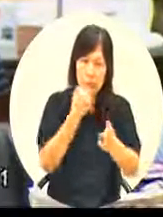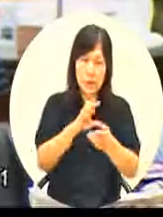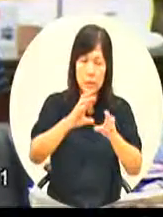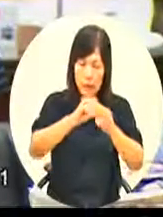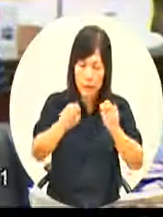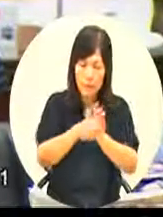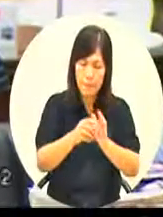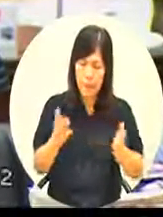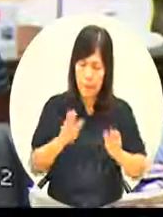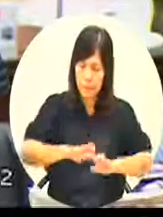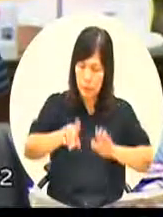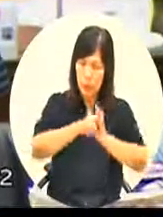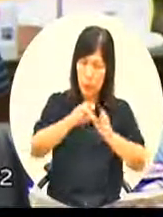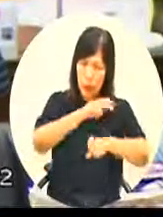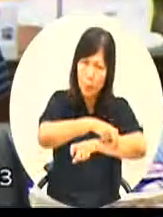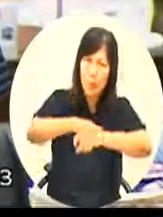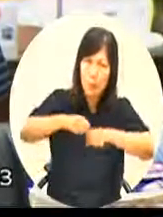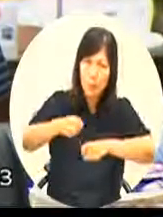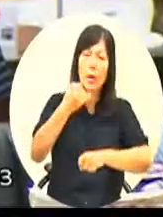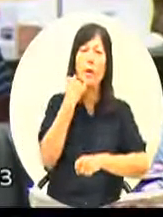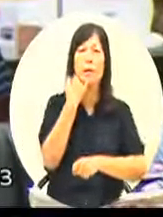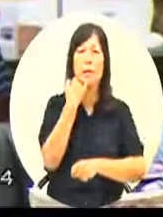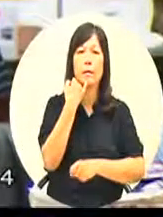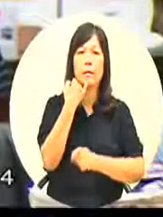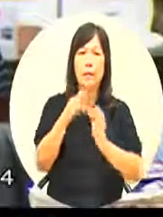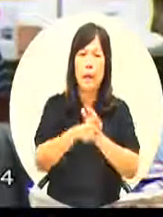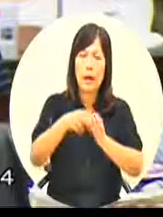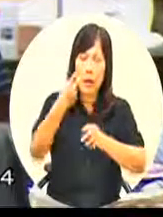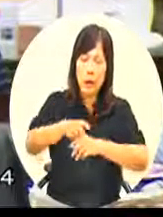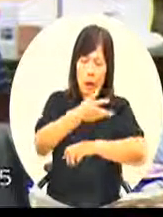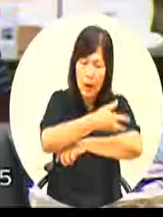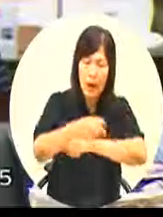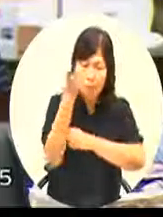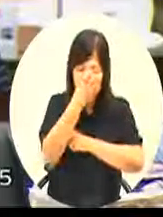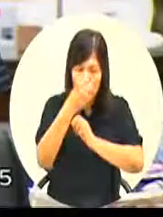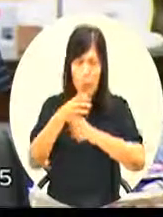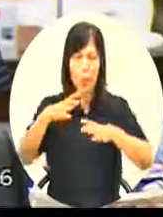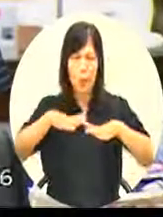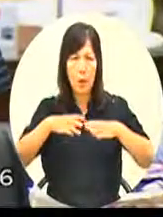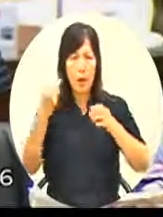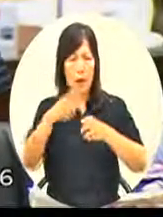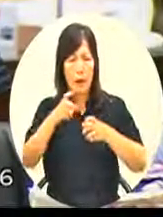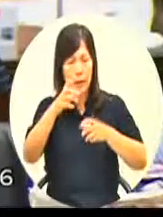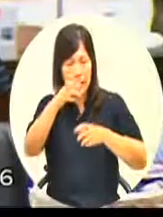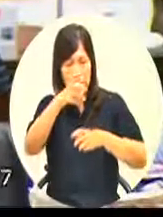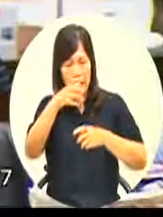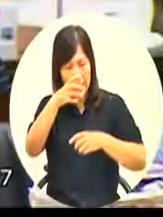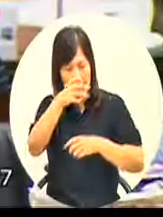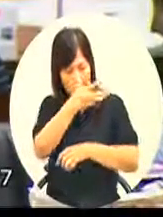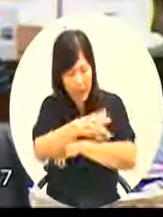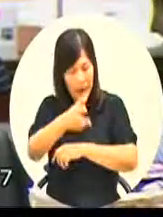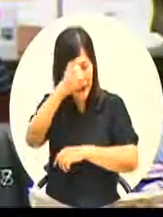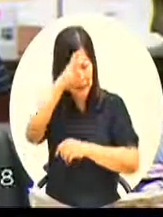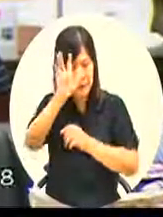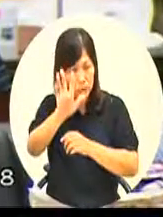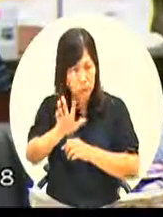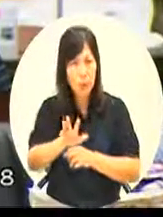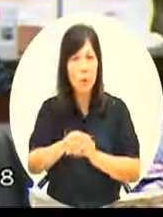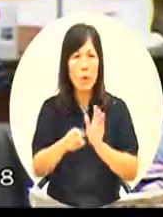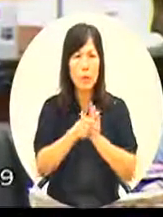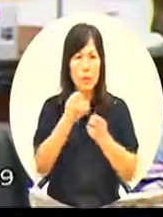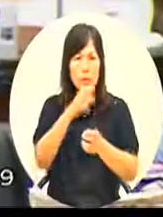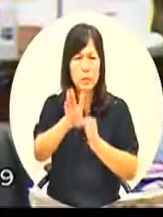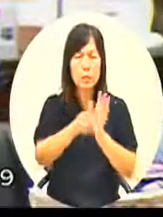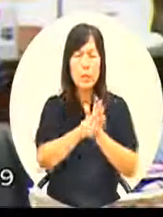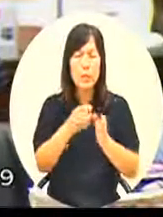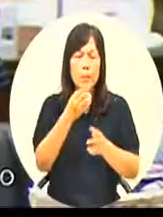开发的使用，同时它有海巡、海军、海关跟港警，他们有一些不必要的一些